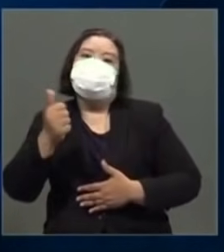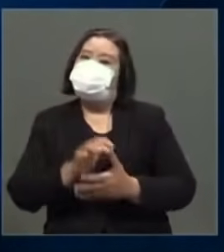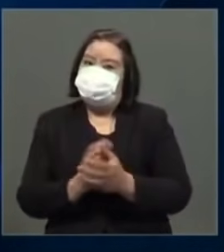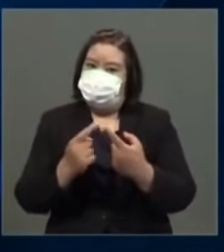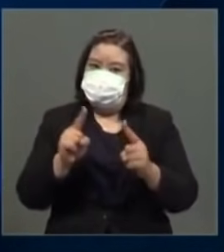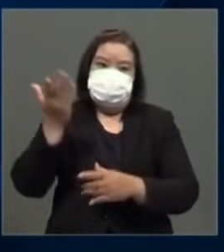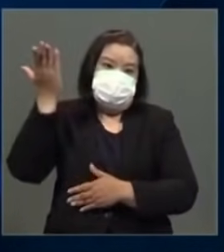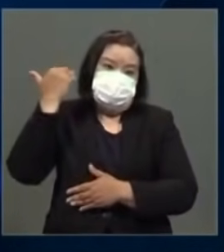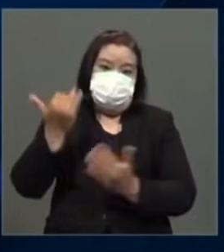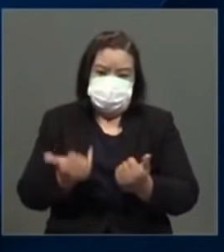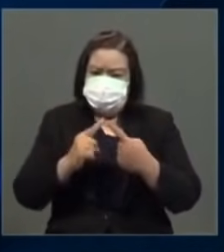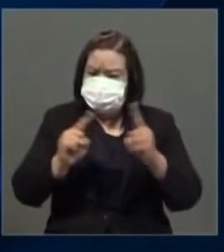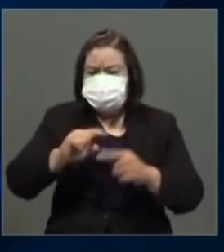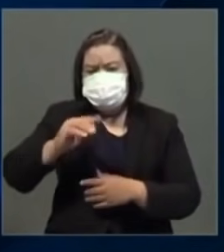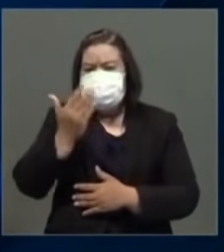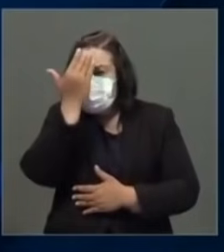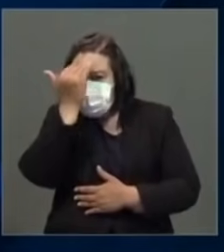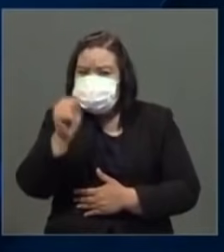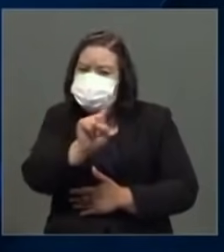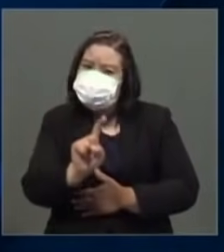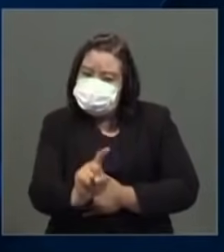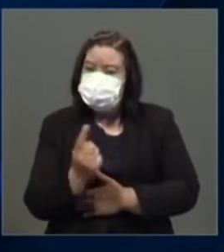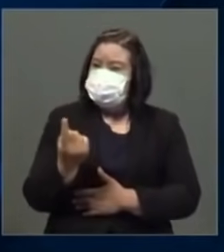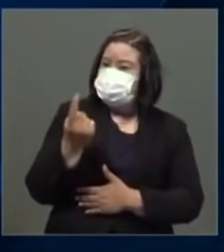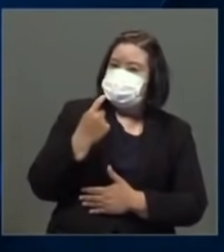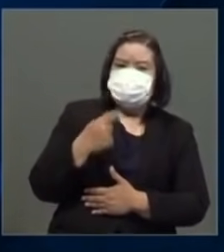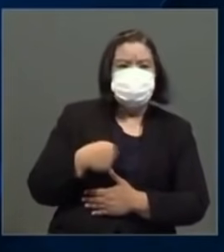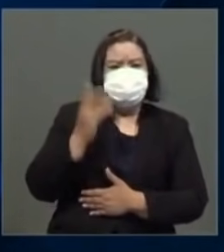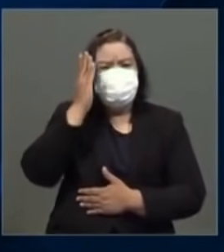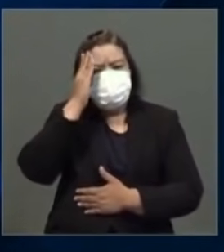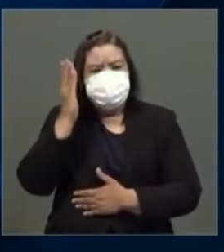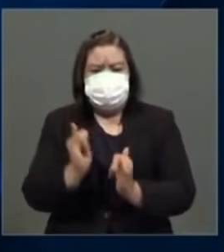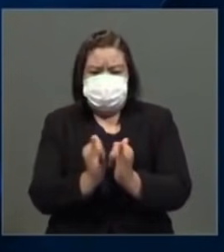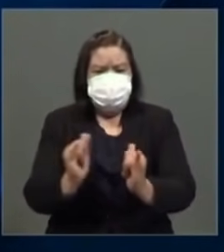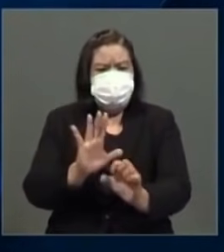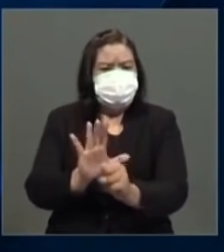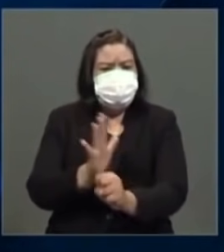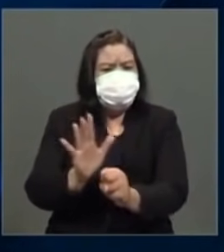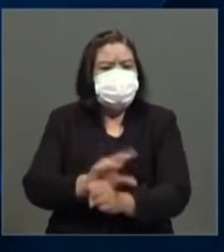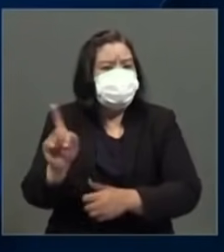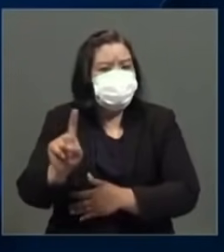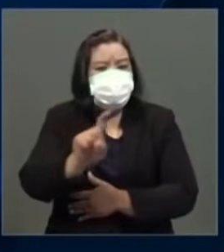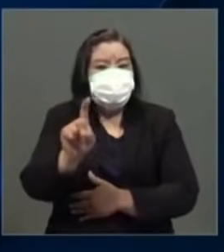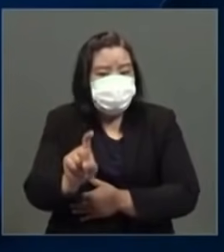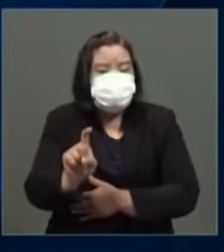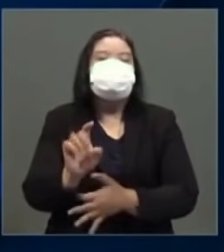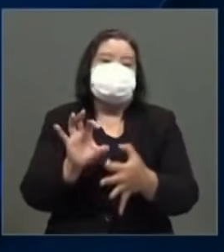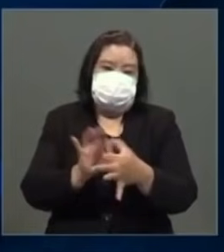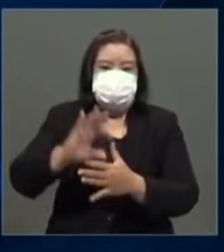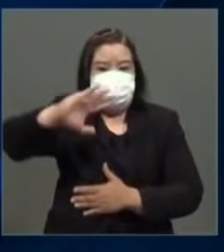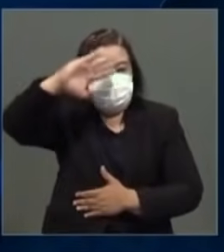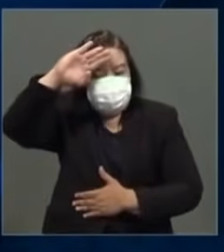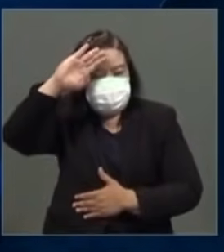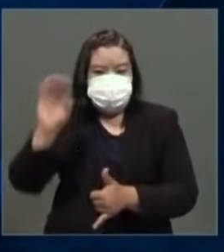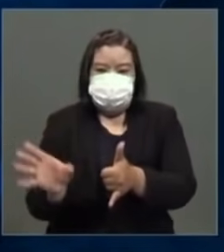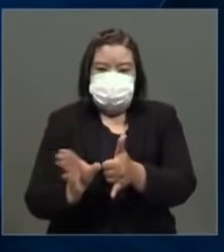อดีตทำไมมีคนถามผมว่าทำไมจะต้องไม่พอด้วยเตียงส่วนหนึ่งก็เกิดขึ้นจากตัวโรคเชื้อโรคนี้นะครับ